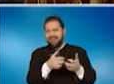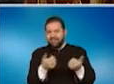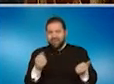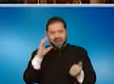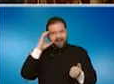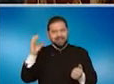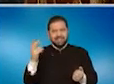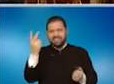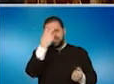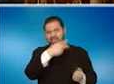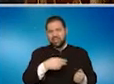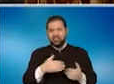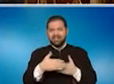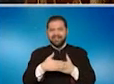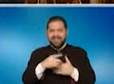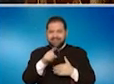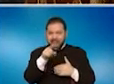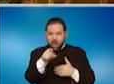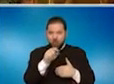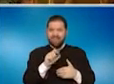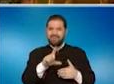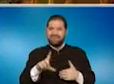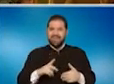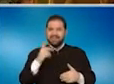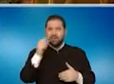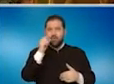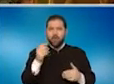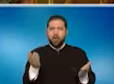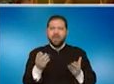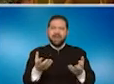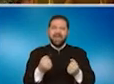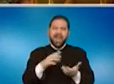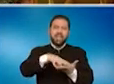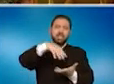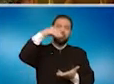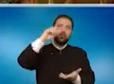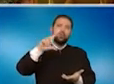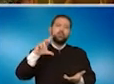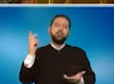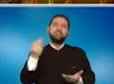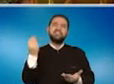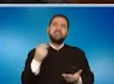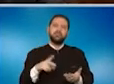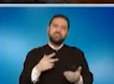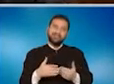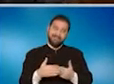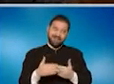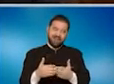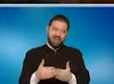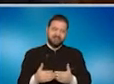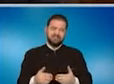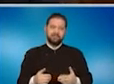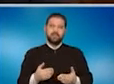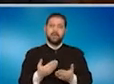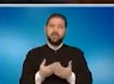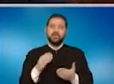că stă în fața cuiva care poartă în sine ceva altceva decât omenescul. Și este atras. În mod